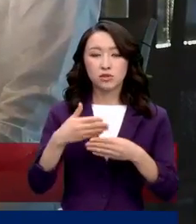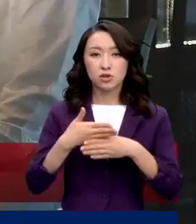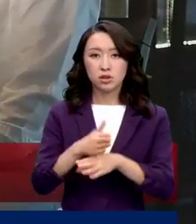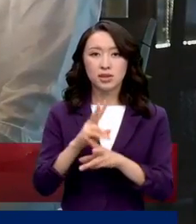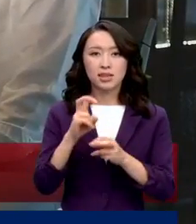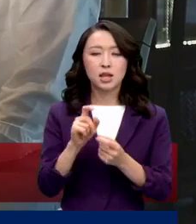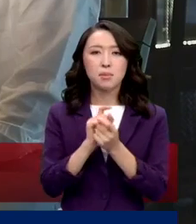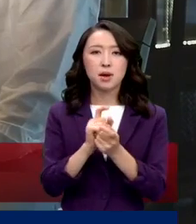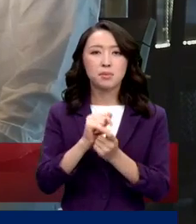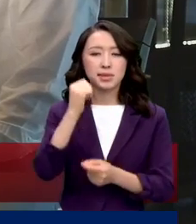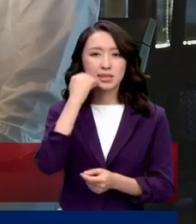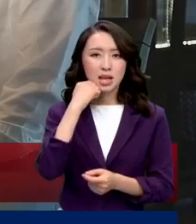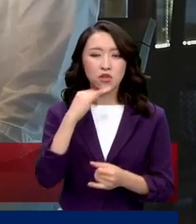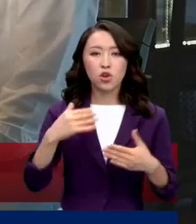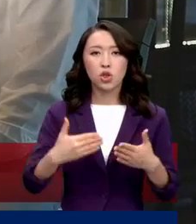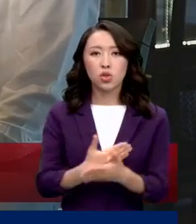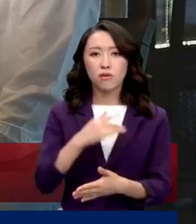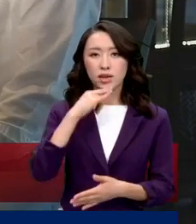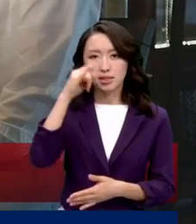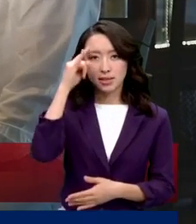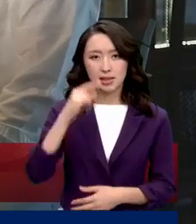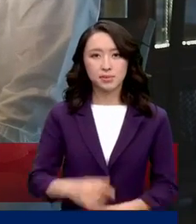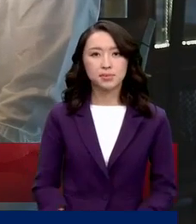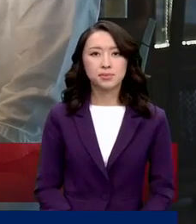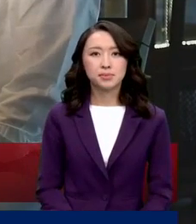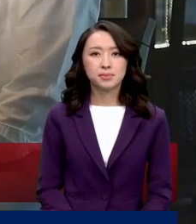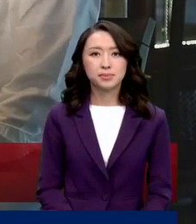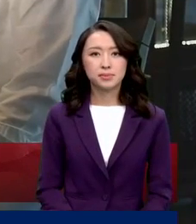идет борьба старого и нового Казахстана.